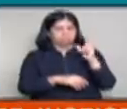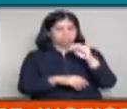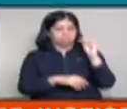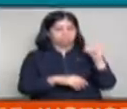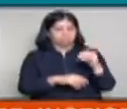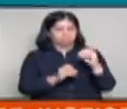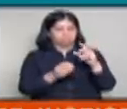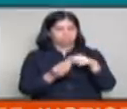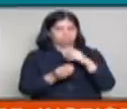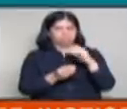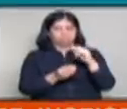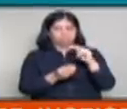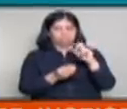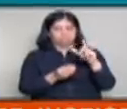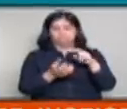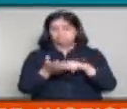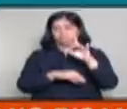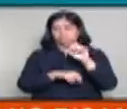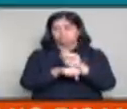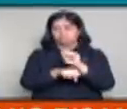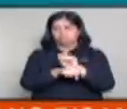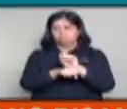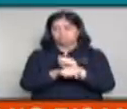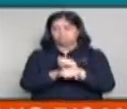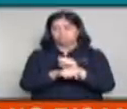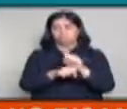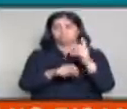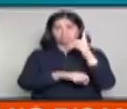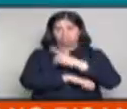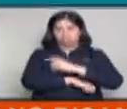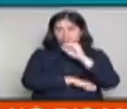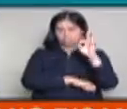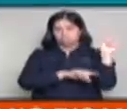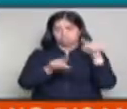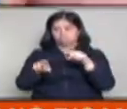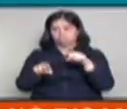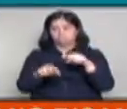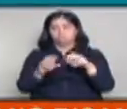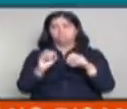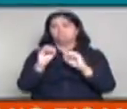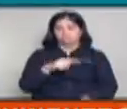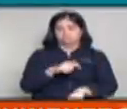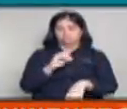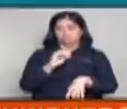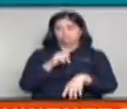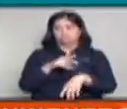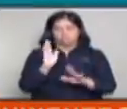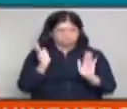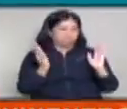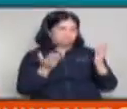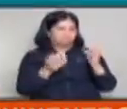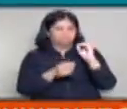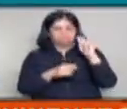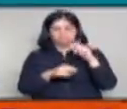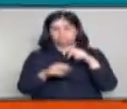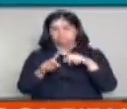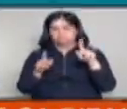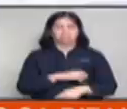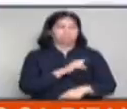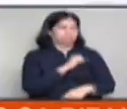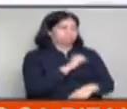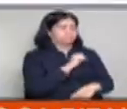yun sa cancel off po. Ano yung sabihin po ng cancel off? Ay, yung day off nyo po, papasok po kayo doon. Ah, OT po ang tawag noon? Parang ganun. Iba pa yung OT, iba pa yung cancel